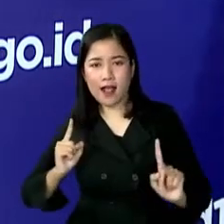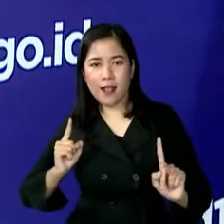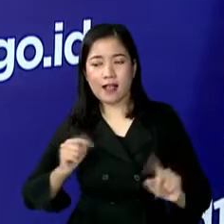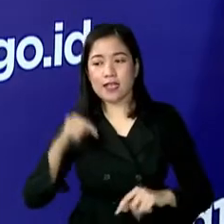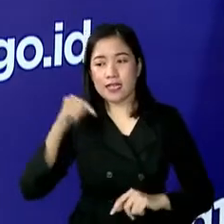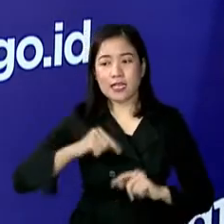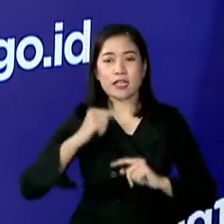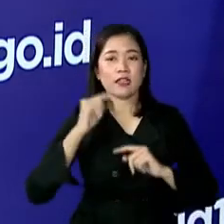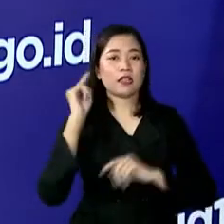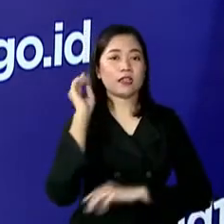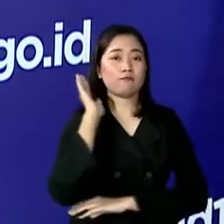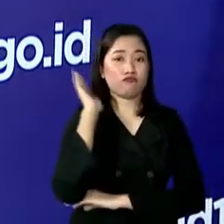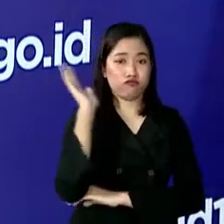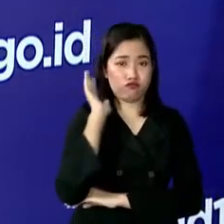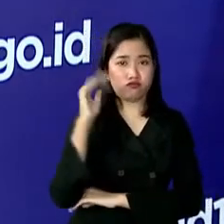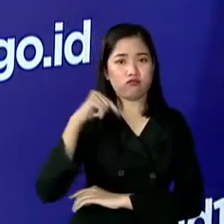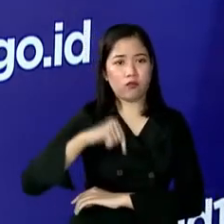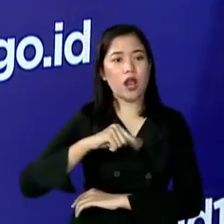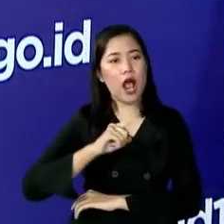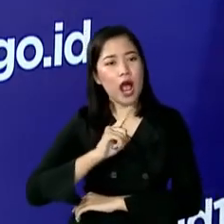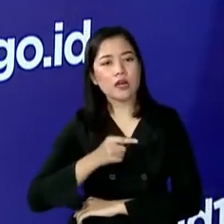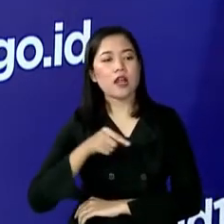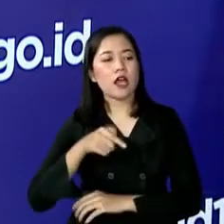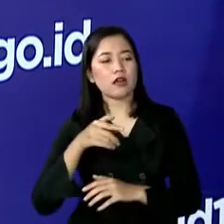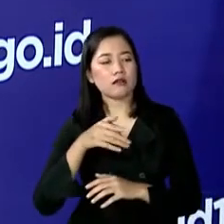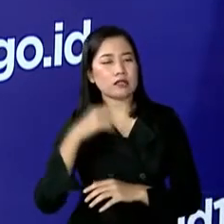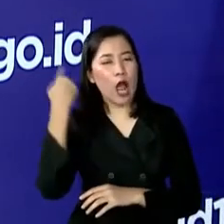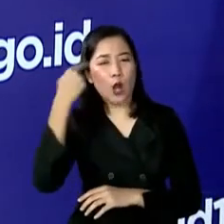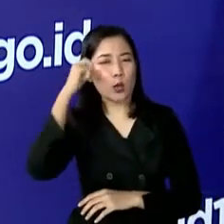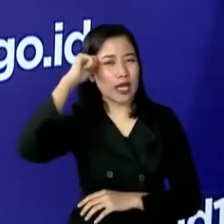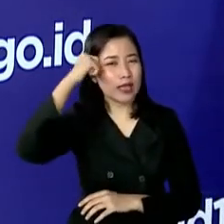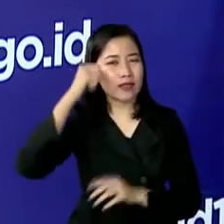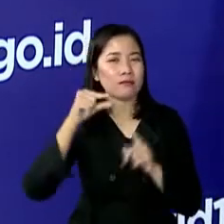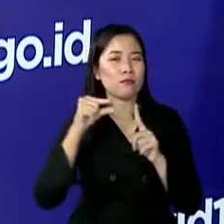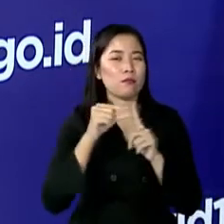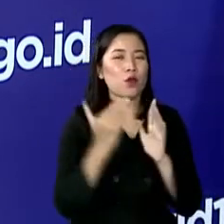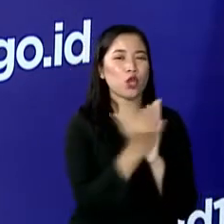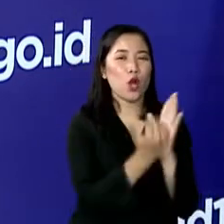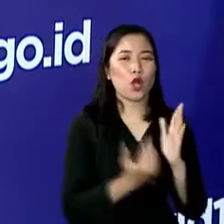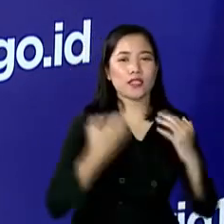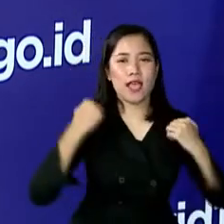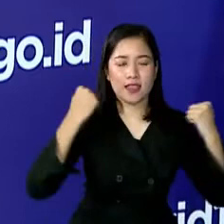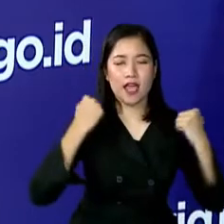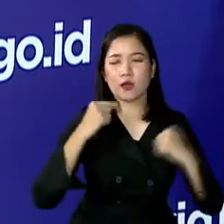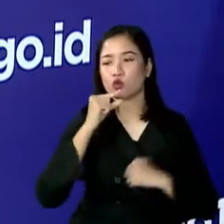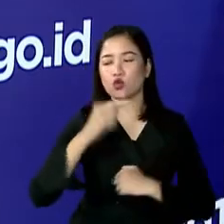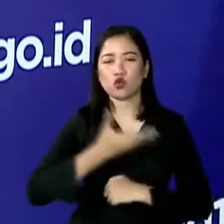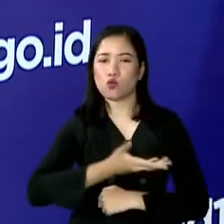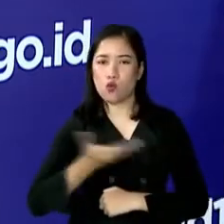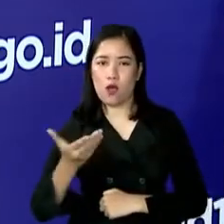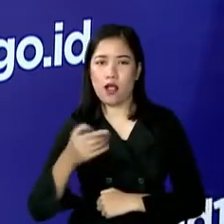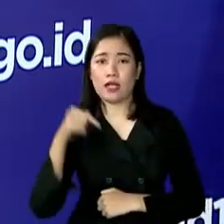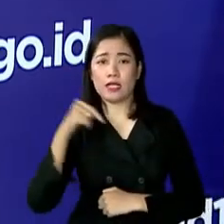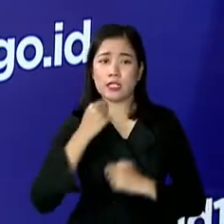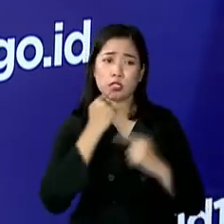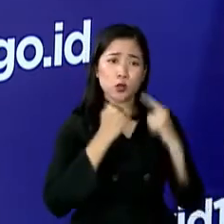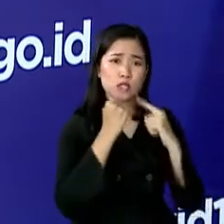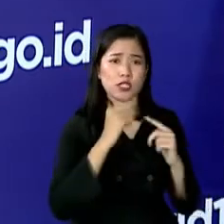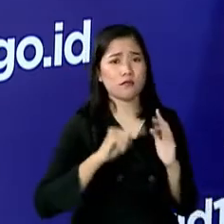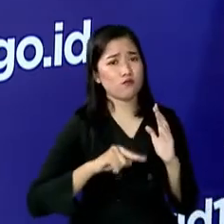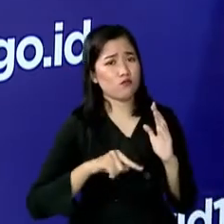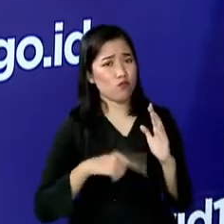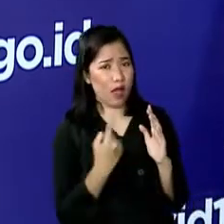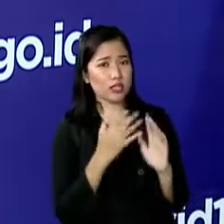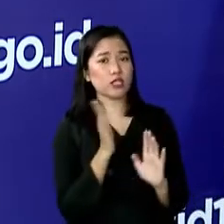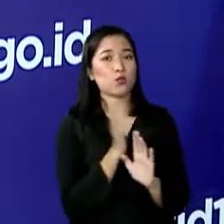toko ini juga memperhatikan protokol kesehatan dan ditujukan untuk semua kalangan Tapi sebelum kita memulai diskusi kita